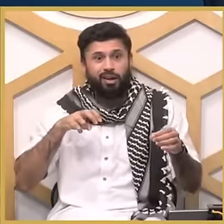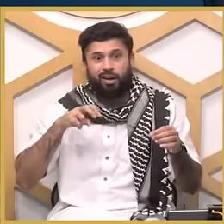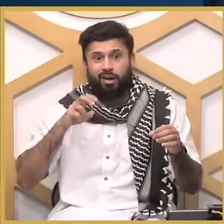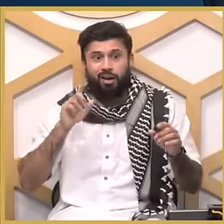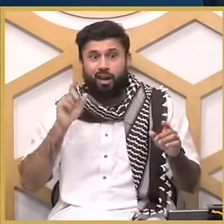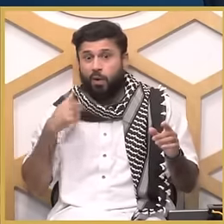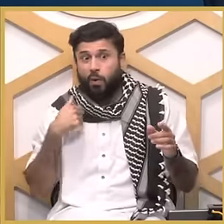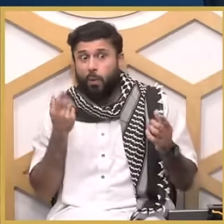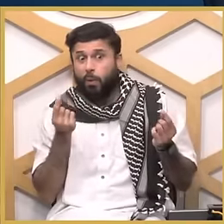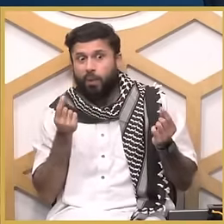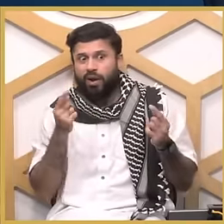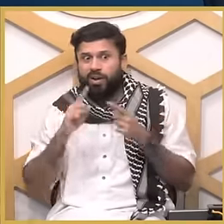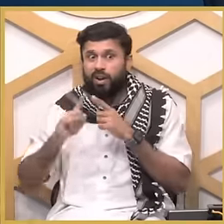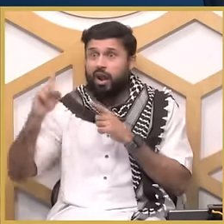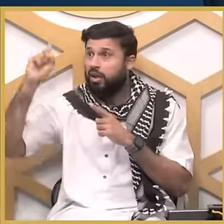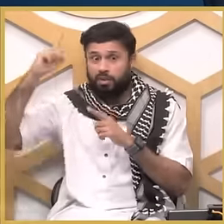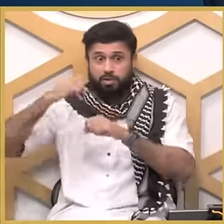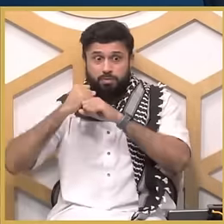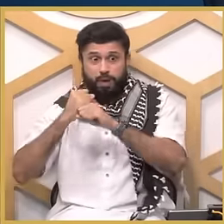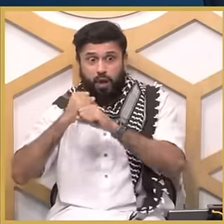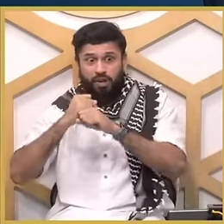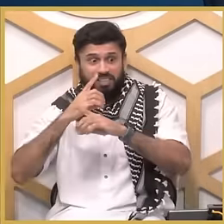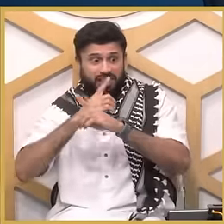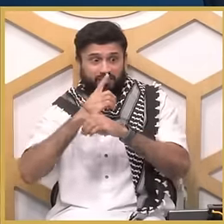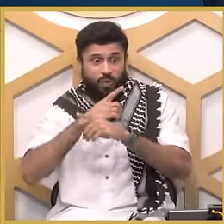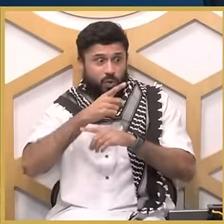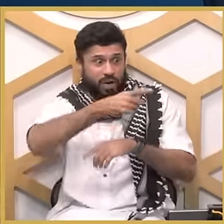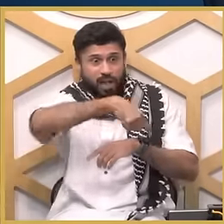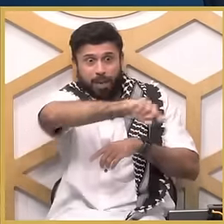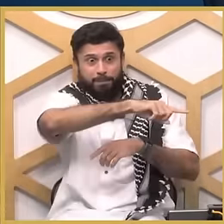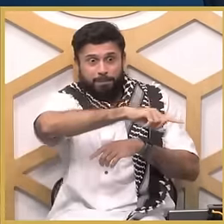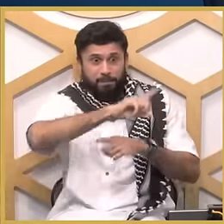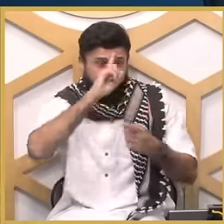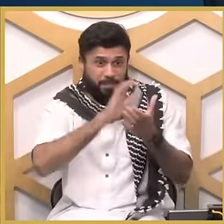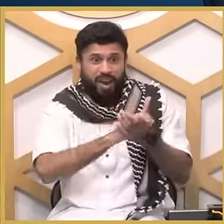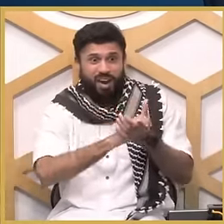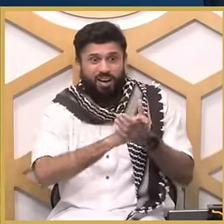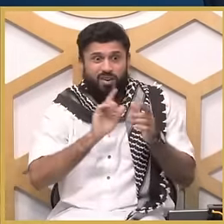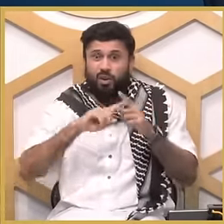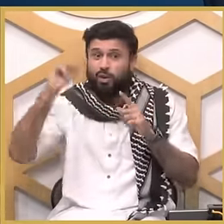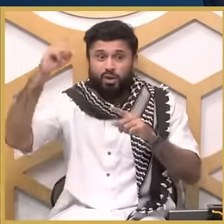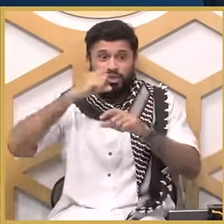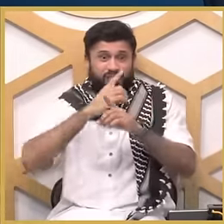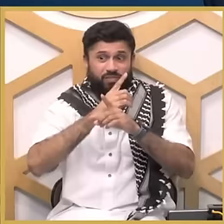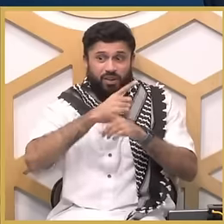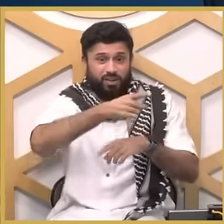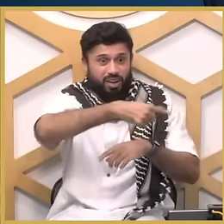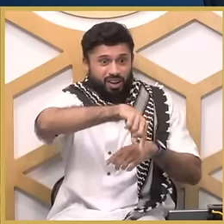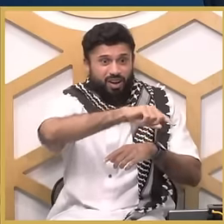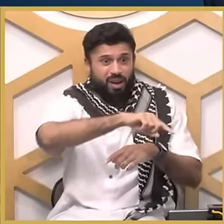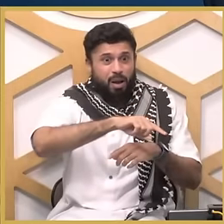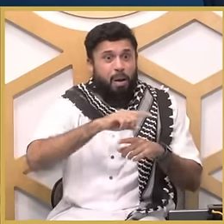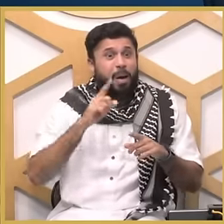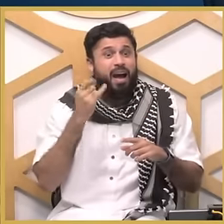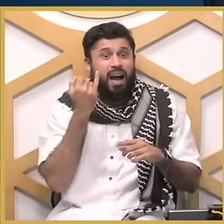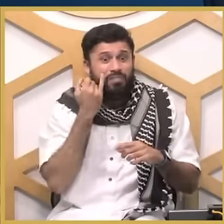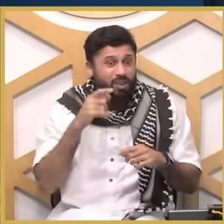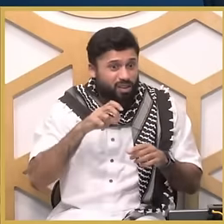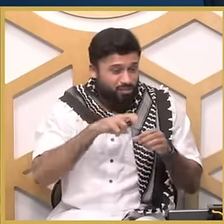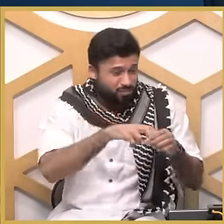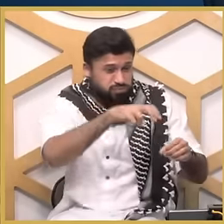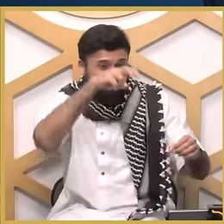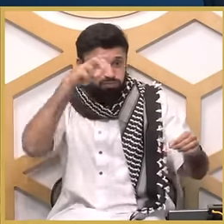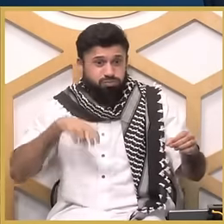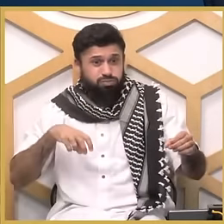believe, subhanahu wa ta'ala. قال فاته كل خير رتبه الله في كتابه على الإيمان. You will lose every single opportunity